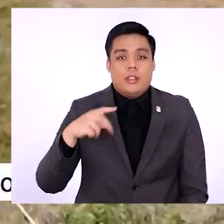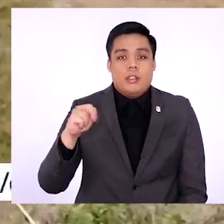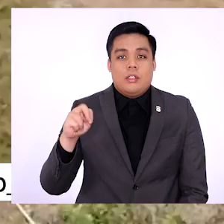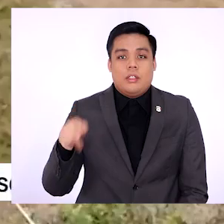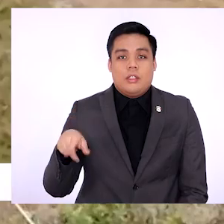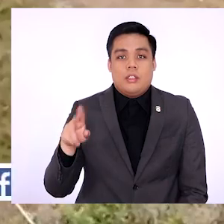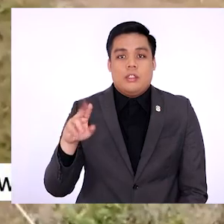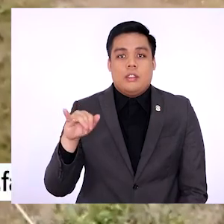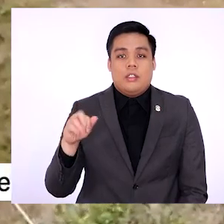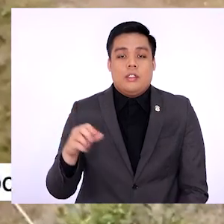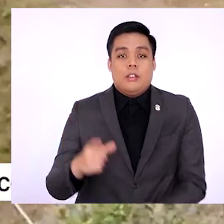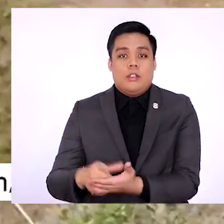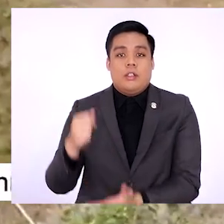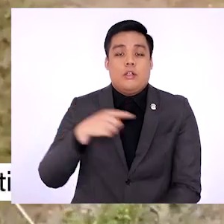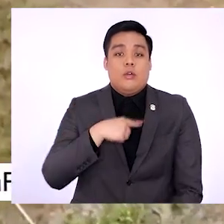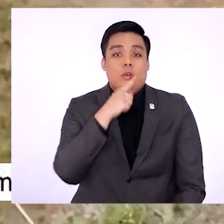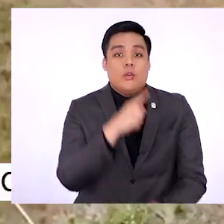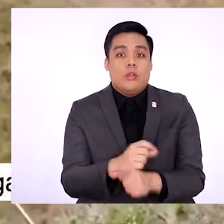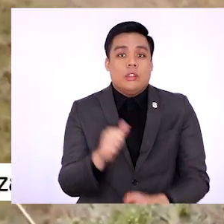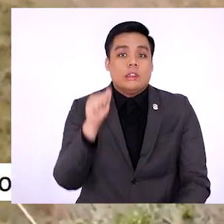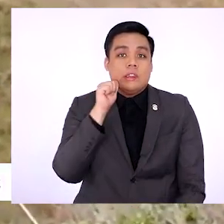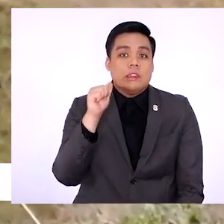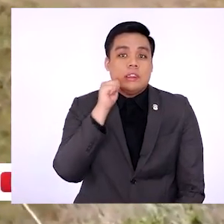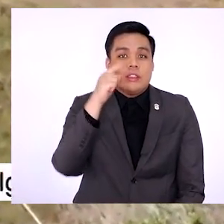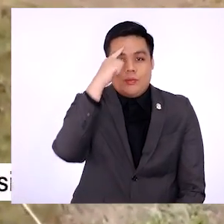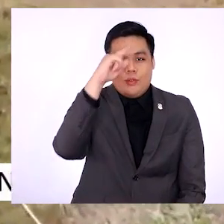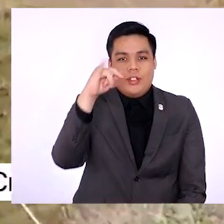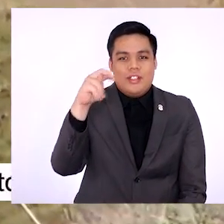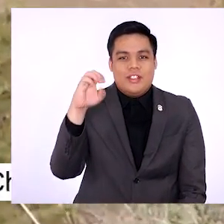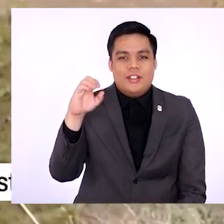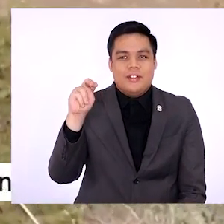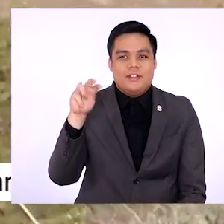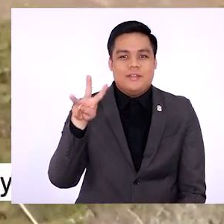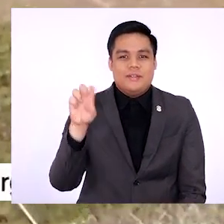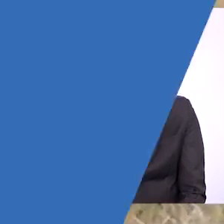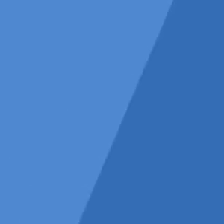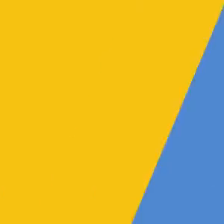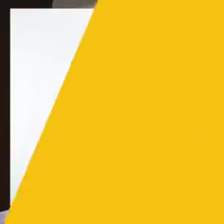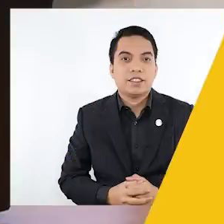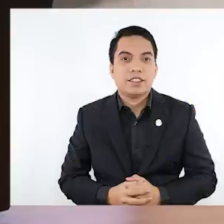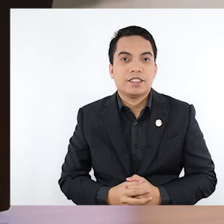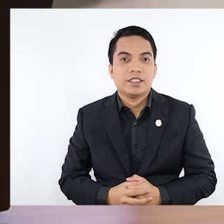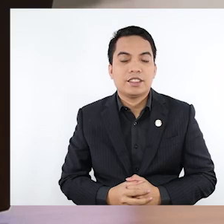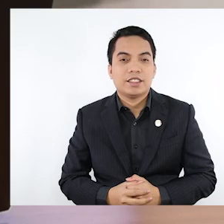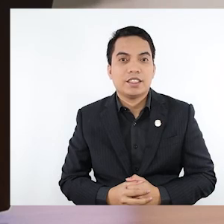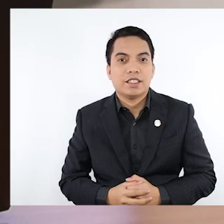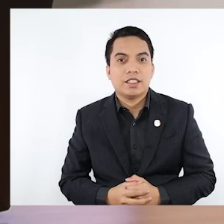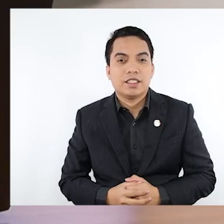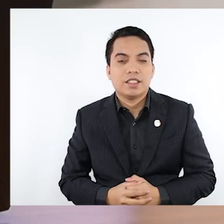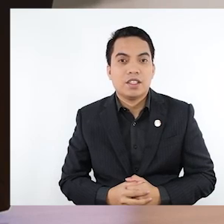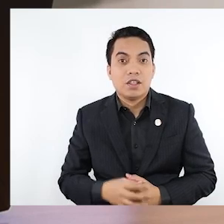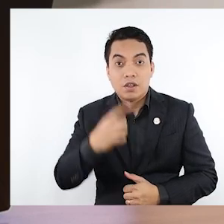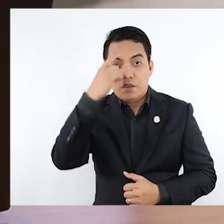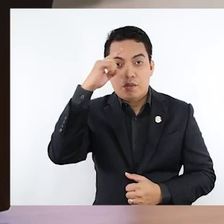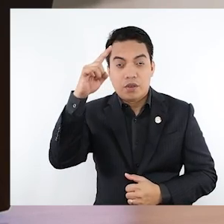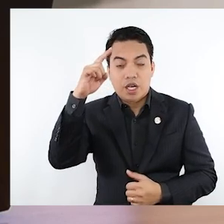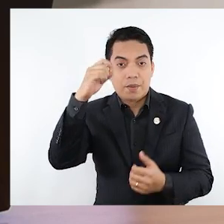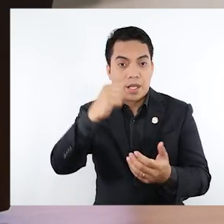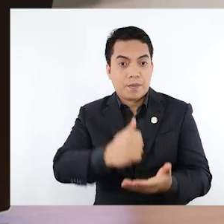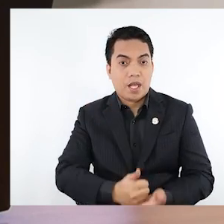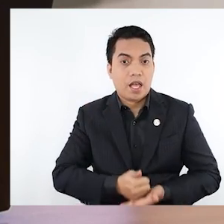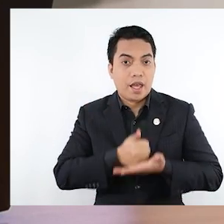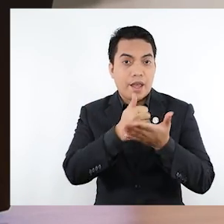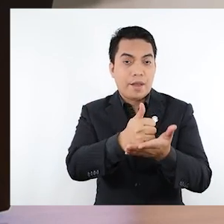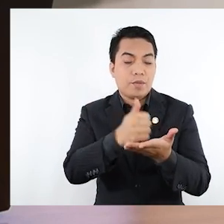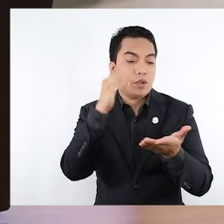Tarlac, ako po si kapatid na Angelica Andres para sa Iglesia ni Cristo News Network. Upang matulungan ang